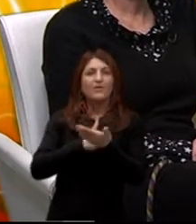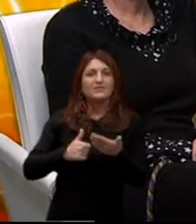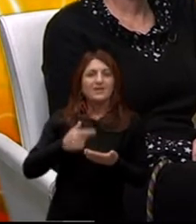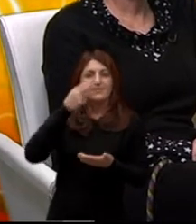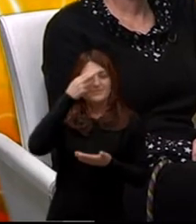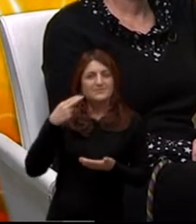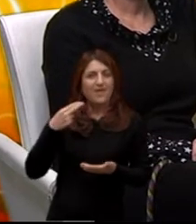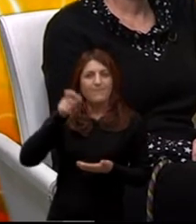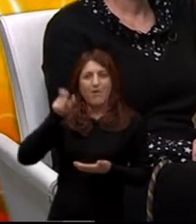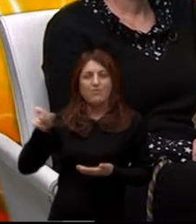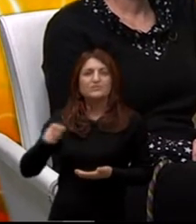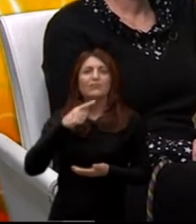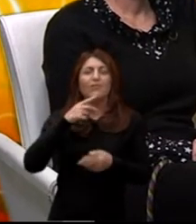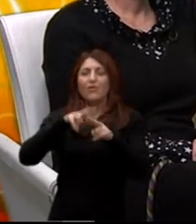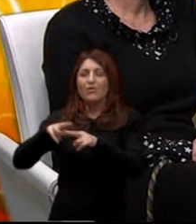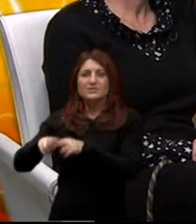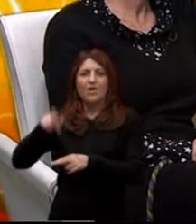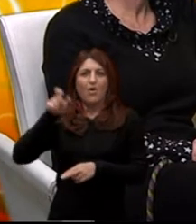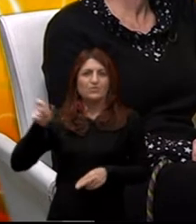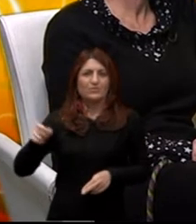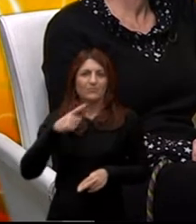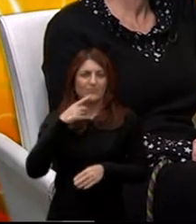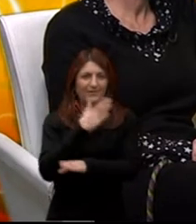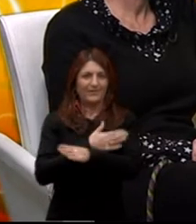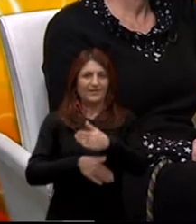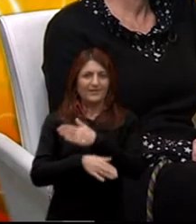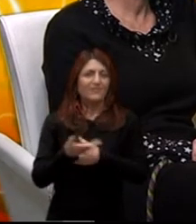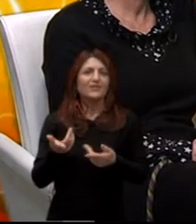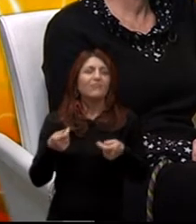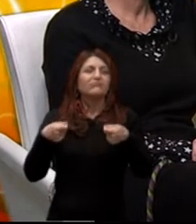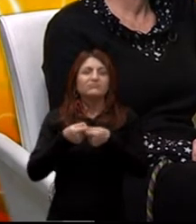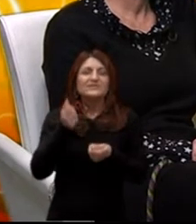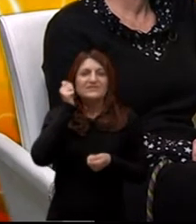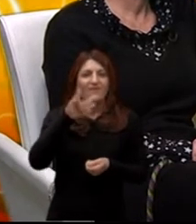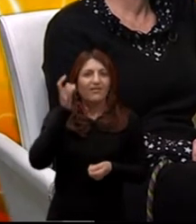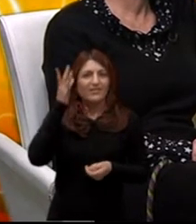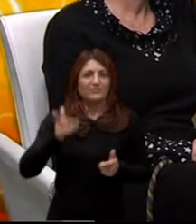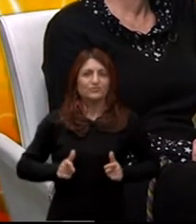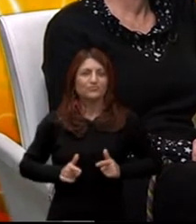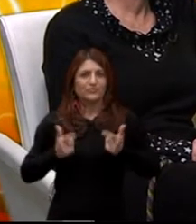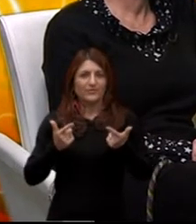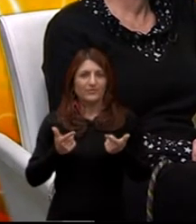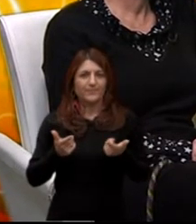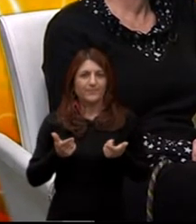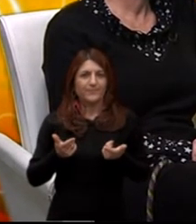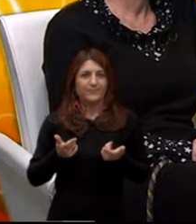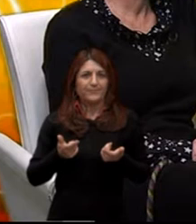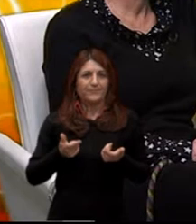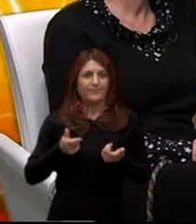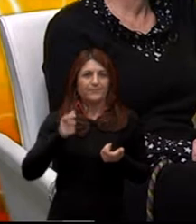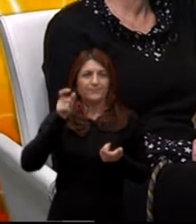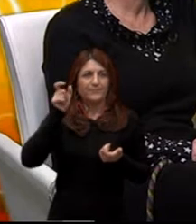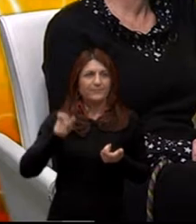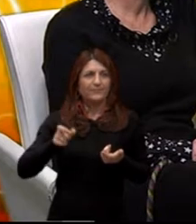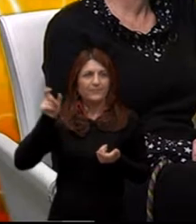a isto tako i druge osobe s invaliditetom, je program aktivnosti svakodnevnog života, gdje osobe učimo